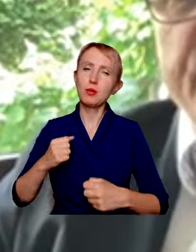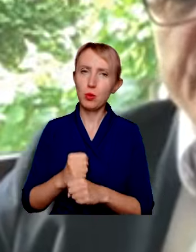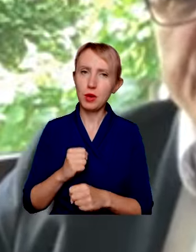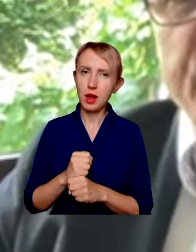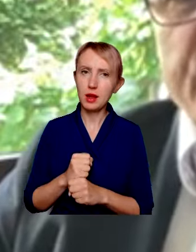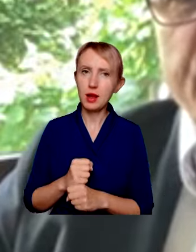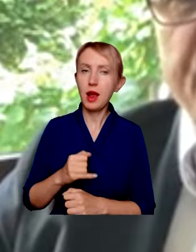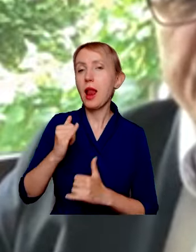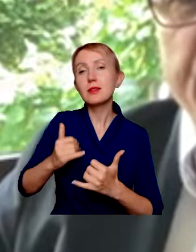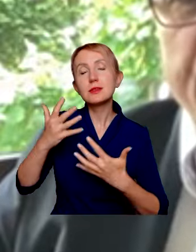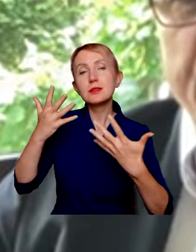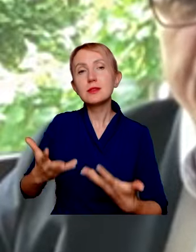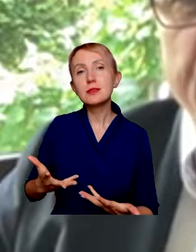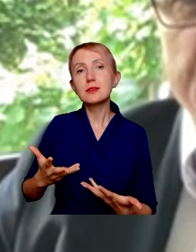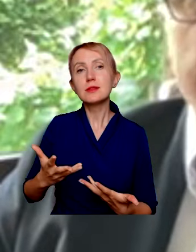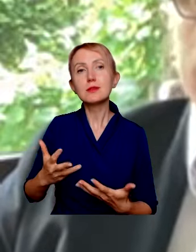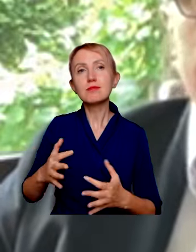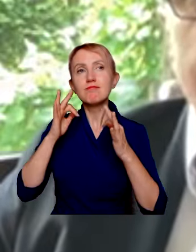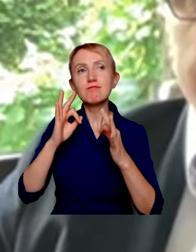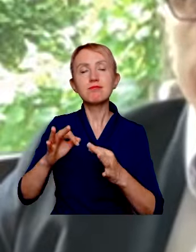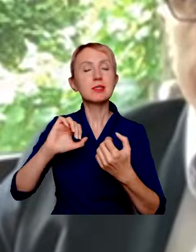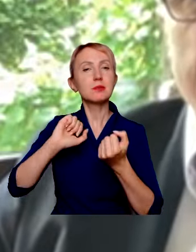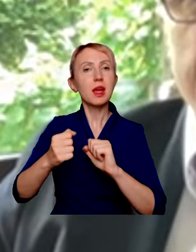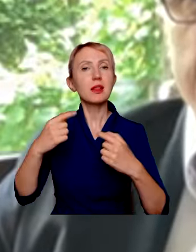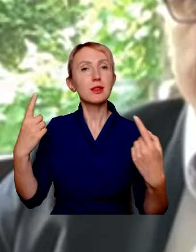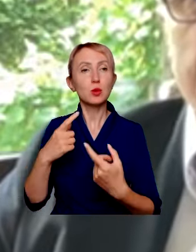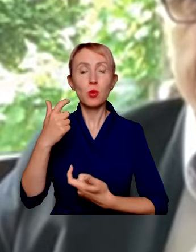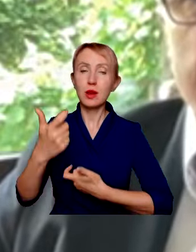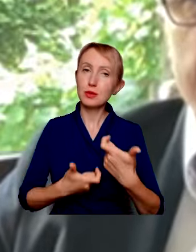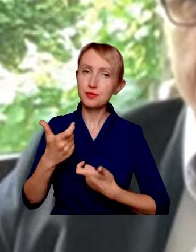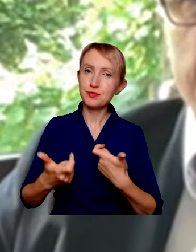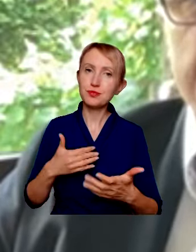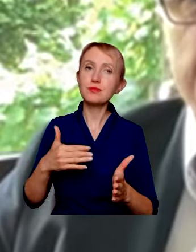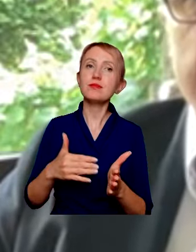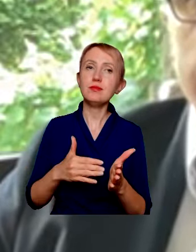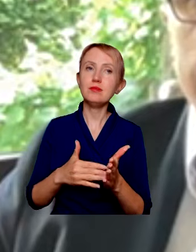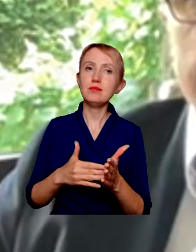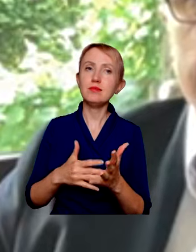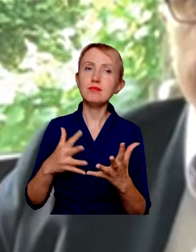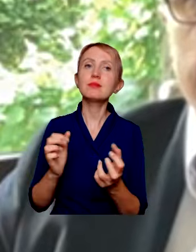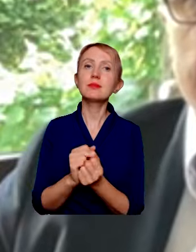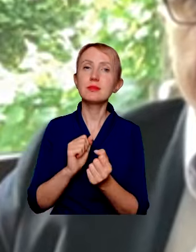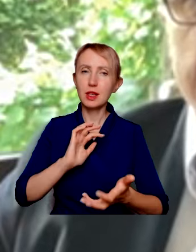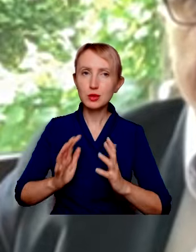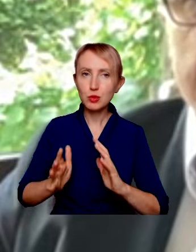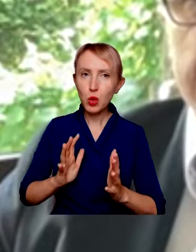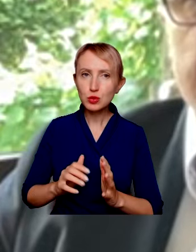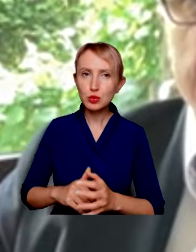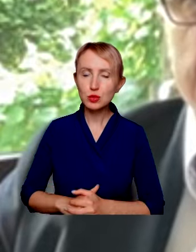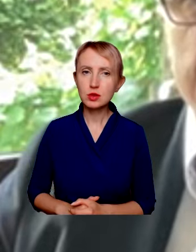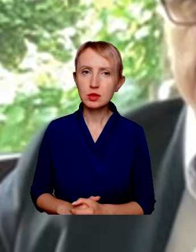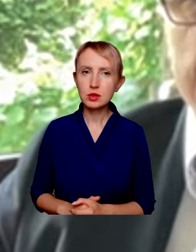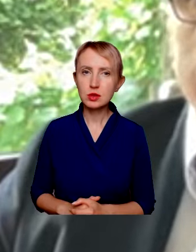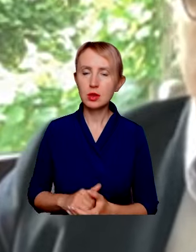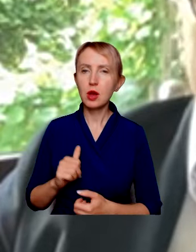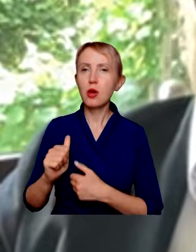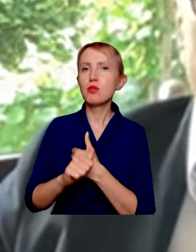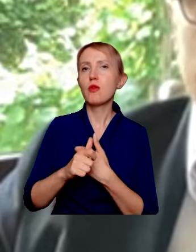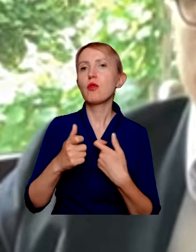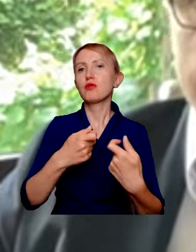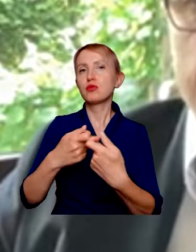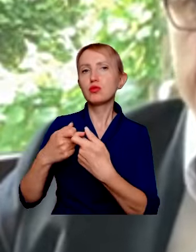chce prowadzić skutecznie do zmiany sytuacji, no to trzeba znaleźć sposób na to, żeby doprowadzić do jakiejś wspólnoty,